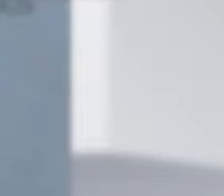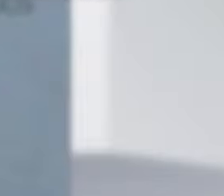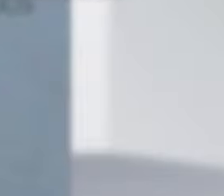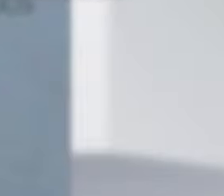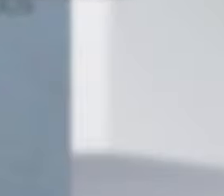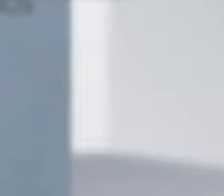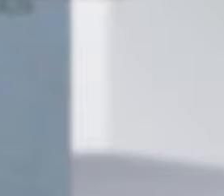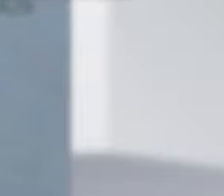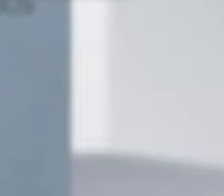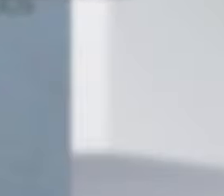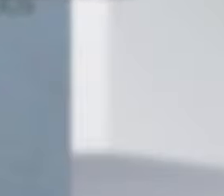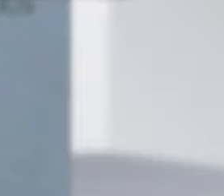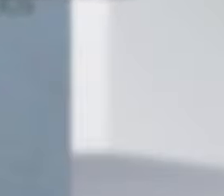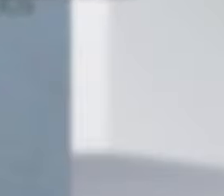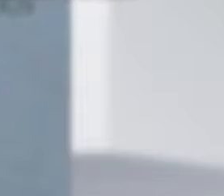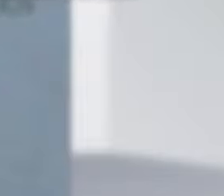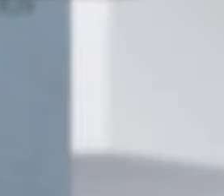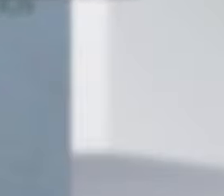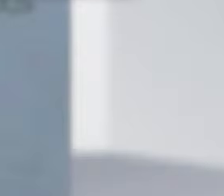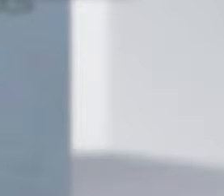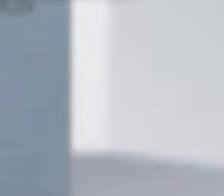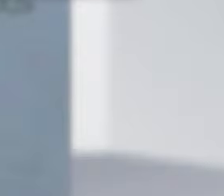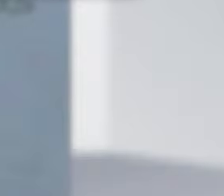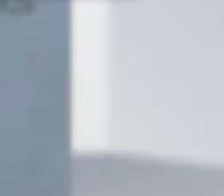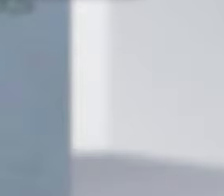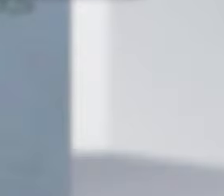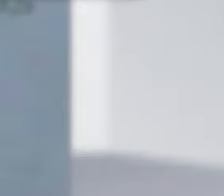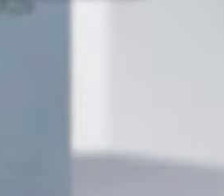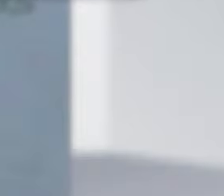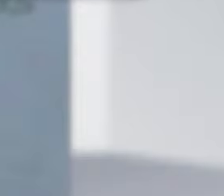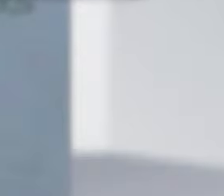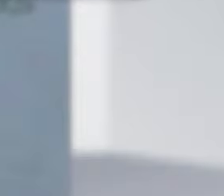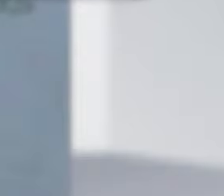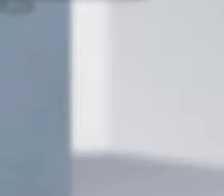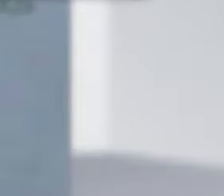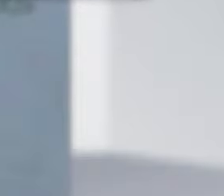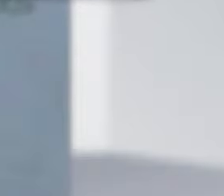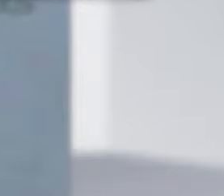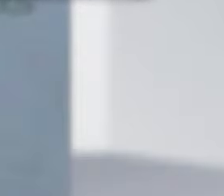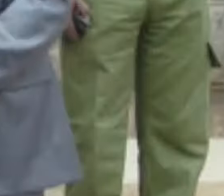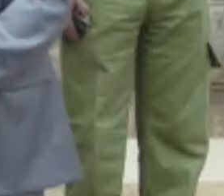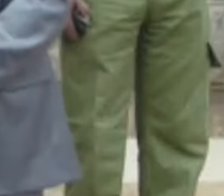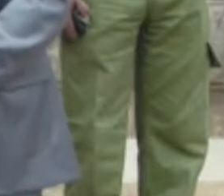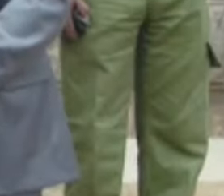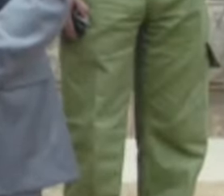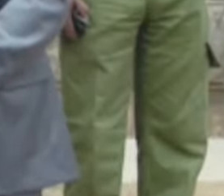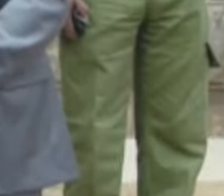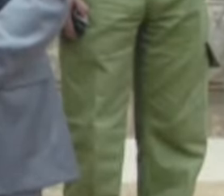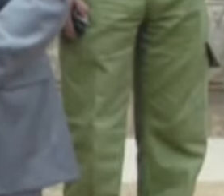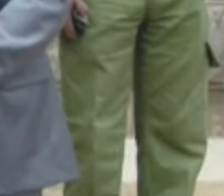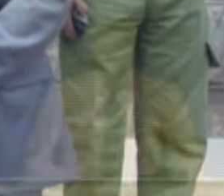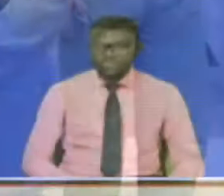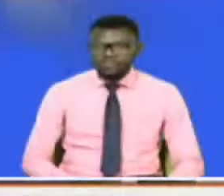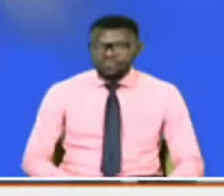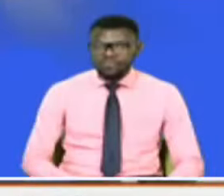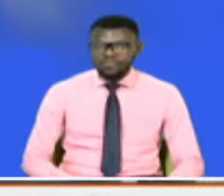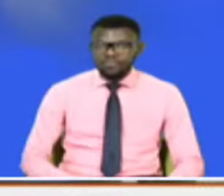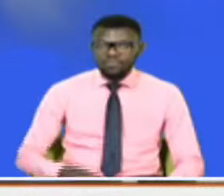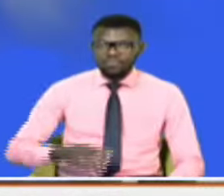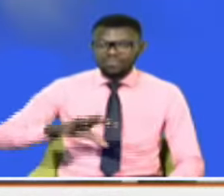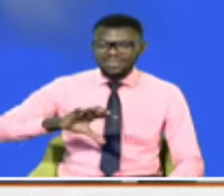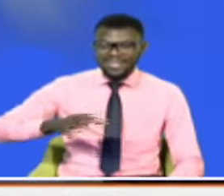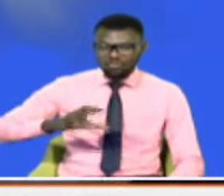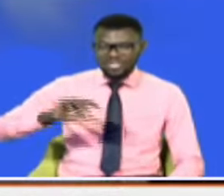mananasi, machungwa na viazi wanapaswa kuhamia soko la Kangundo mara moja. Kwa mujibu wa serikali ya